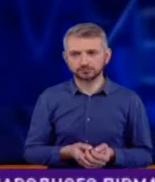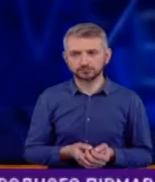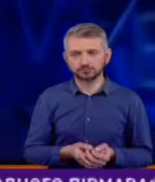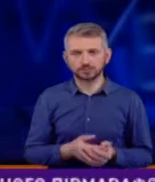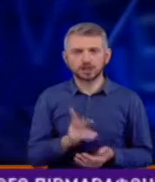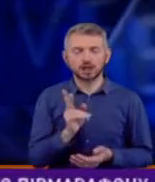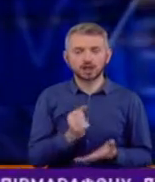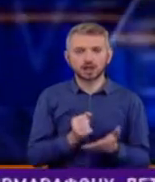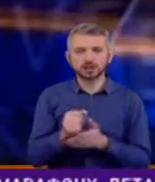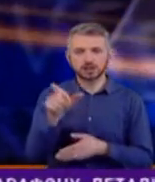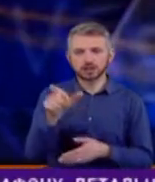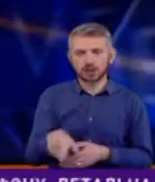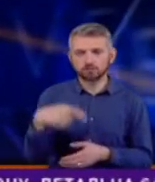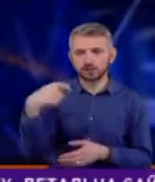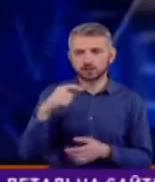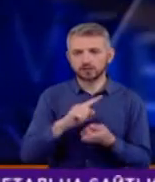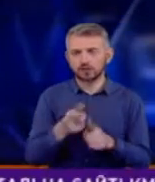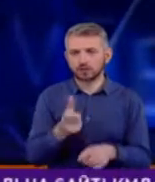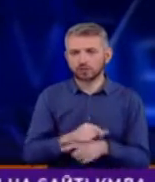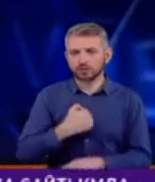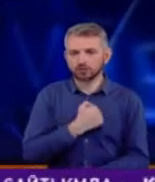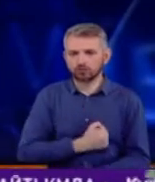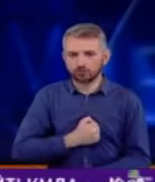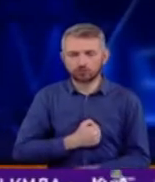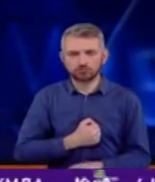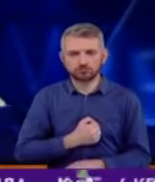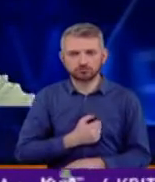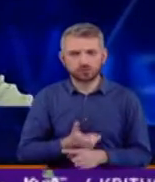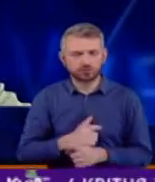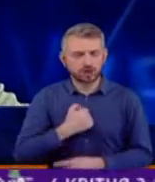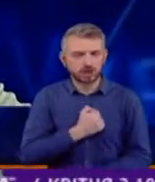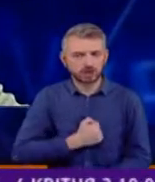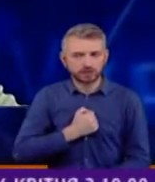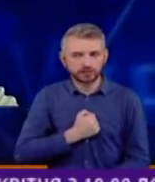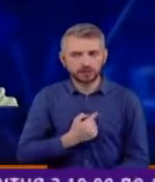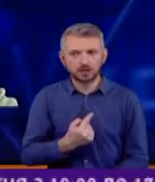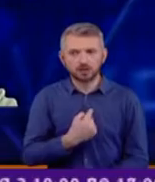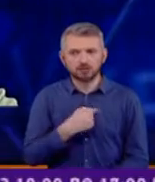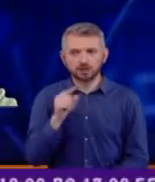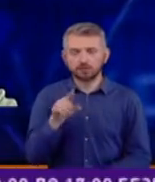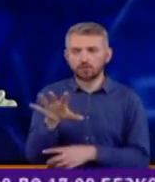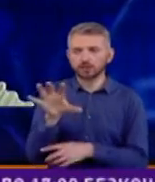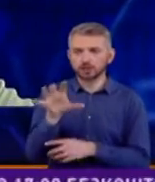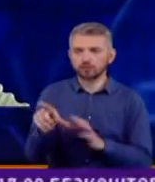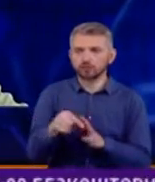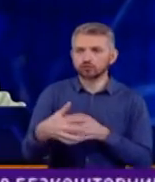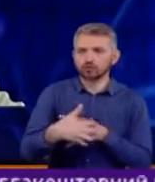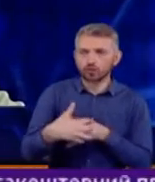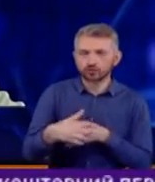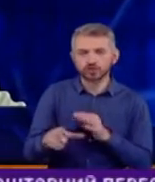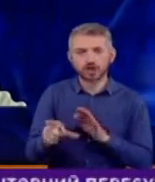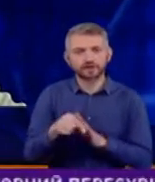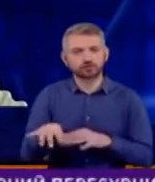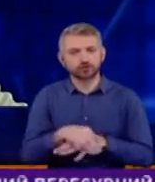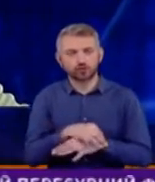кандидат в президенты стал очень злой или очень агрессивный. Мы его фотографируем с кошечкой или с женой,